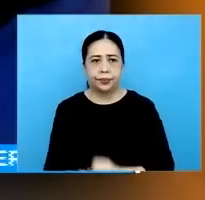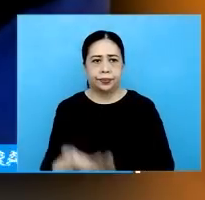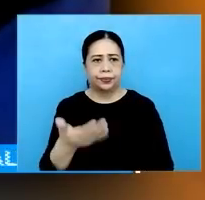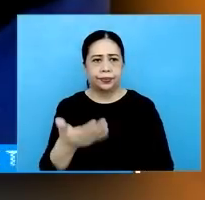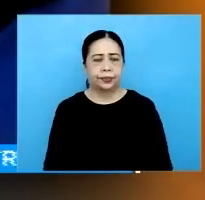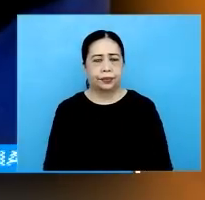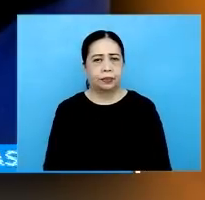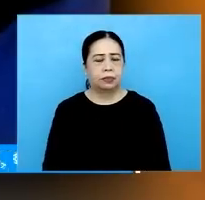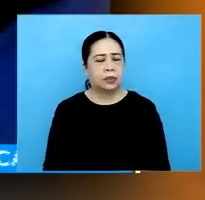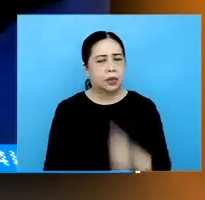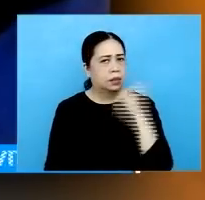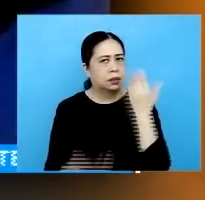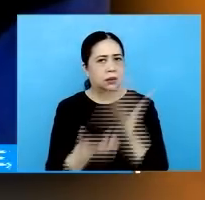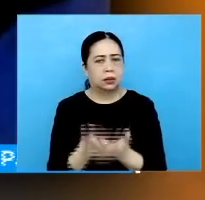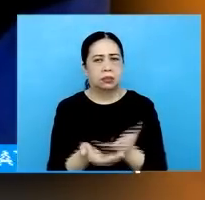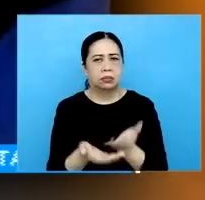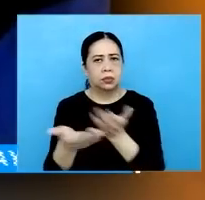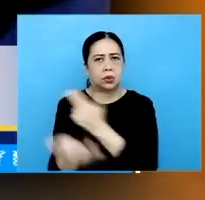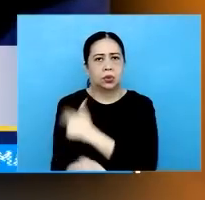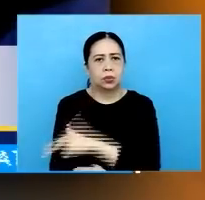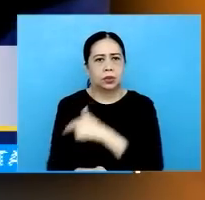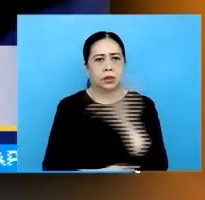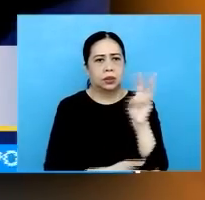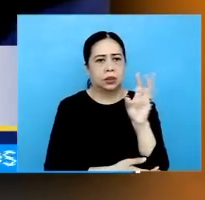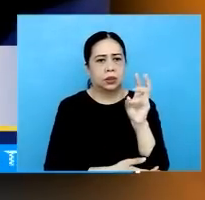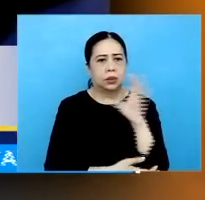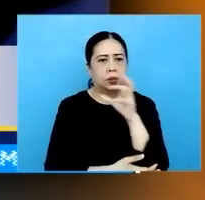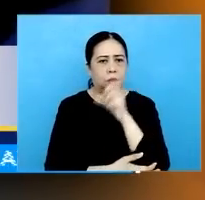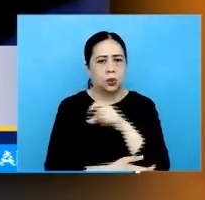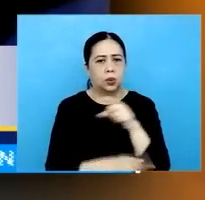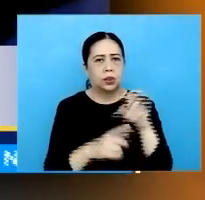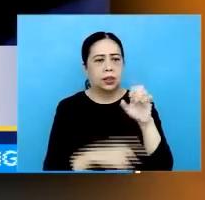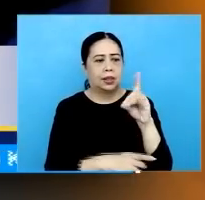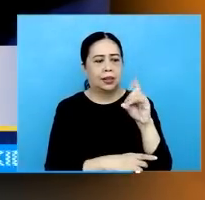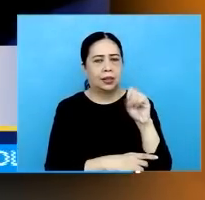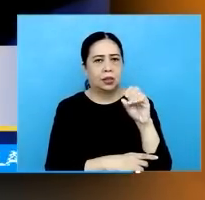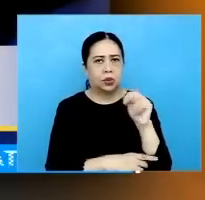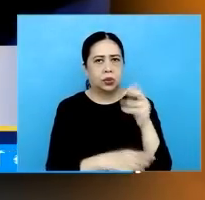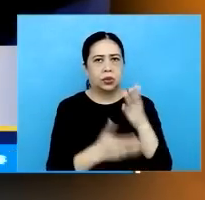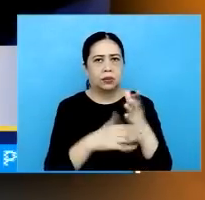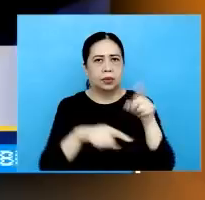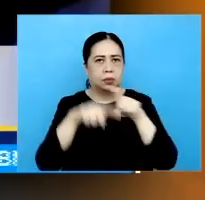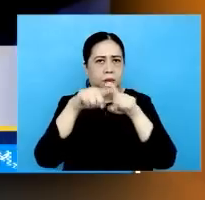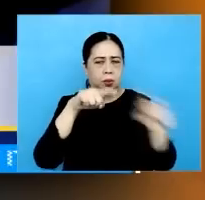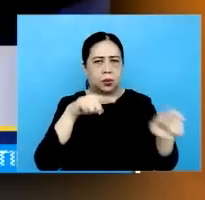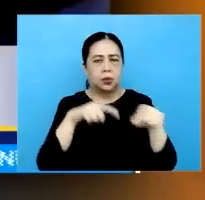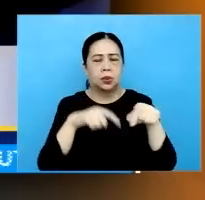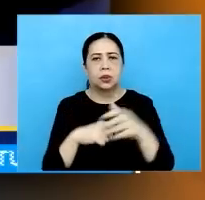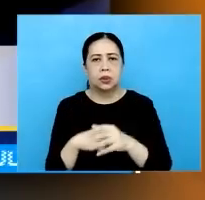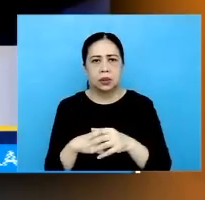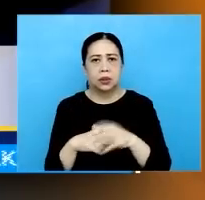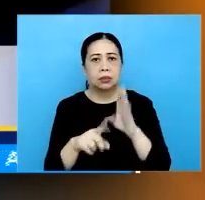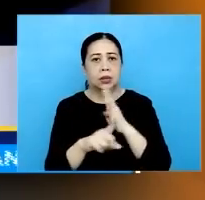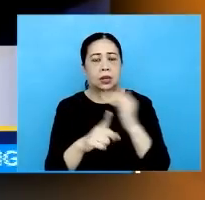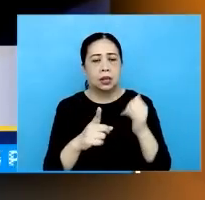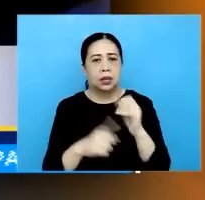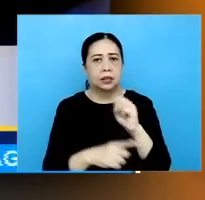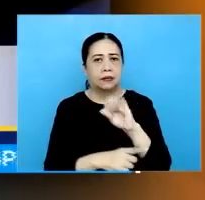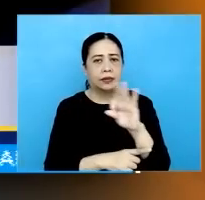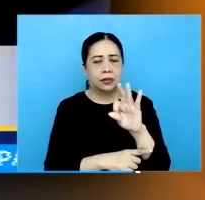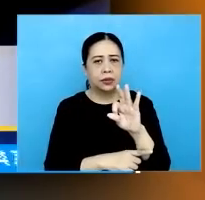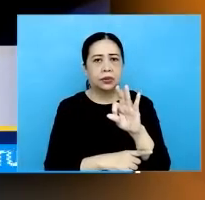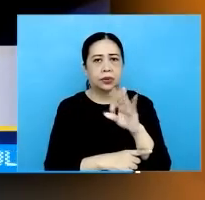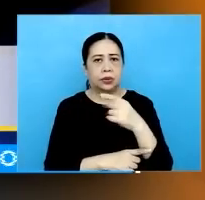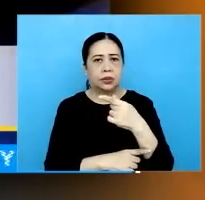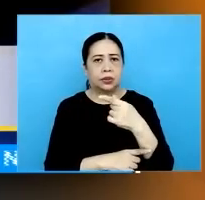Hindi na umabot ng buhay sa ospital ang 16-anyos na si Edison Hachero matapos tamaan ng kidlat sa Barangay San Francisco,